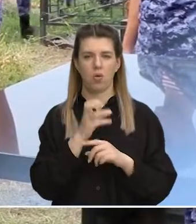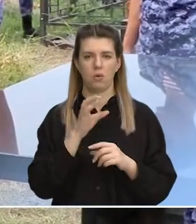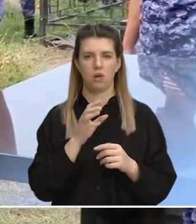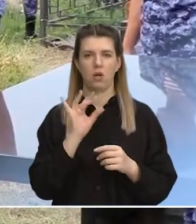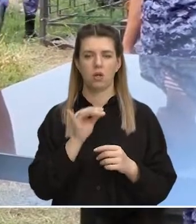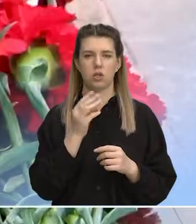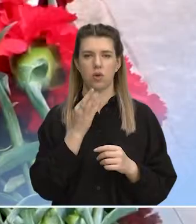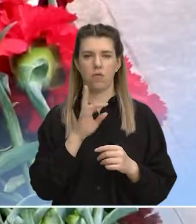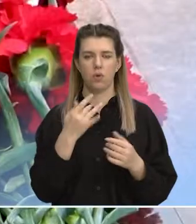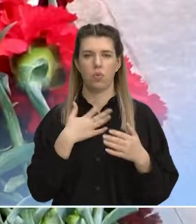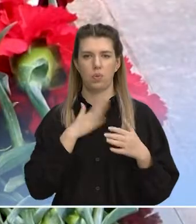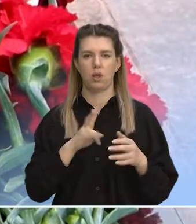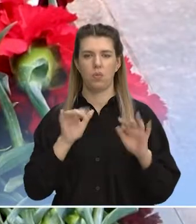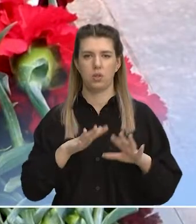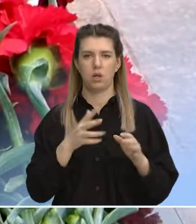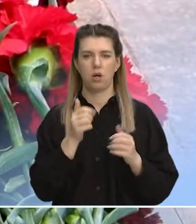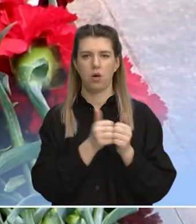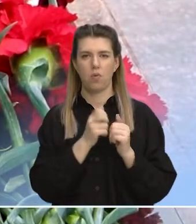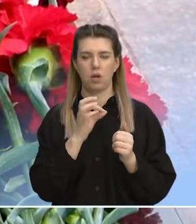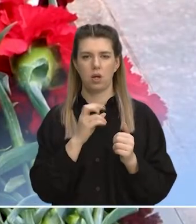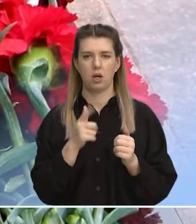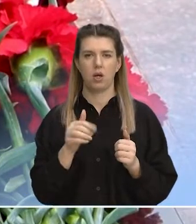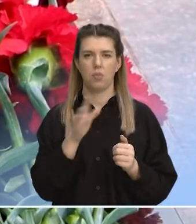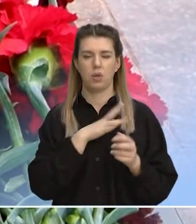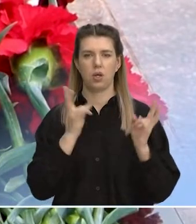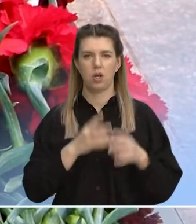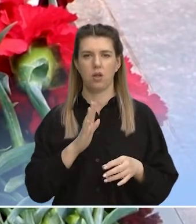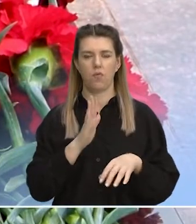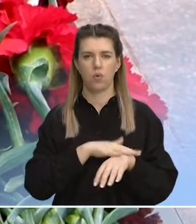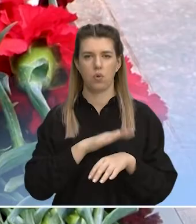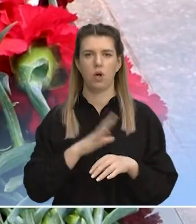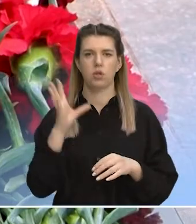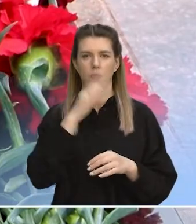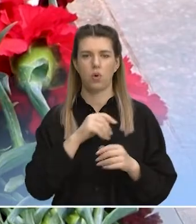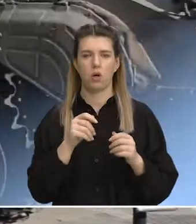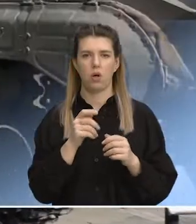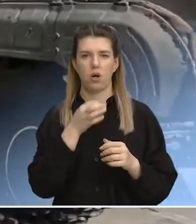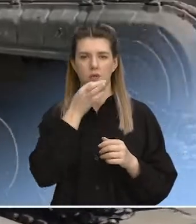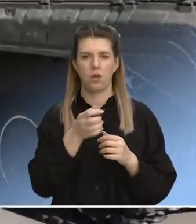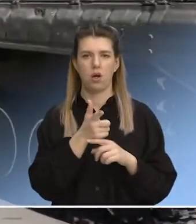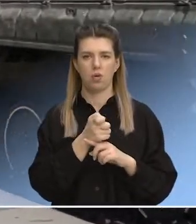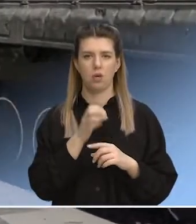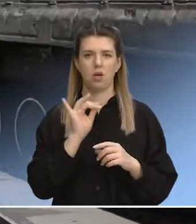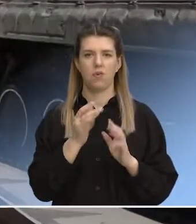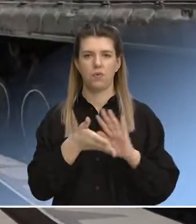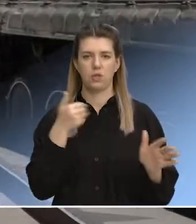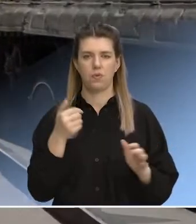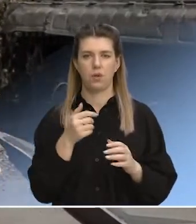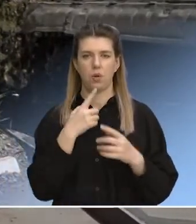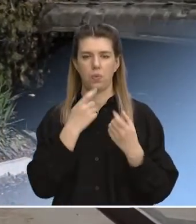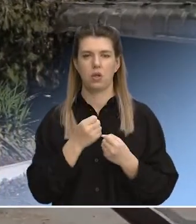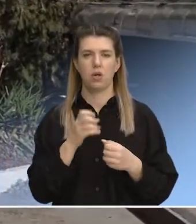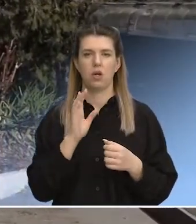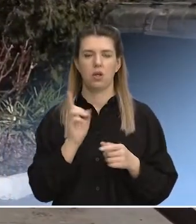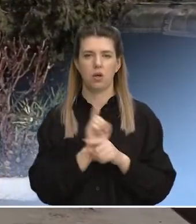ним огонь. Иван Шаховой погиб на месте, его коллега Алексей Лагода был ранен в руку, но смог открыть ответный огонь и вызвать